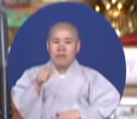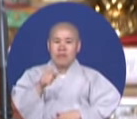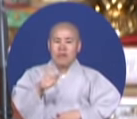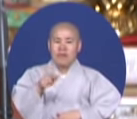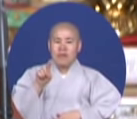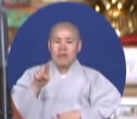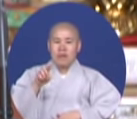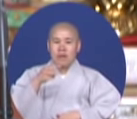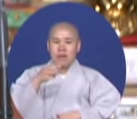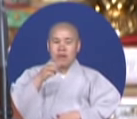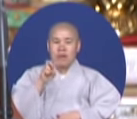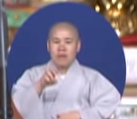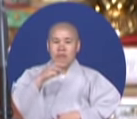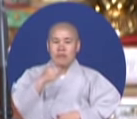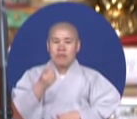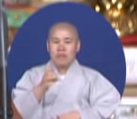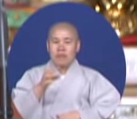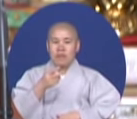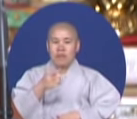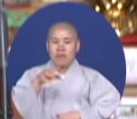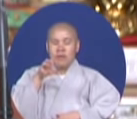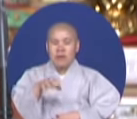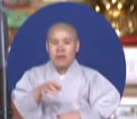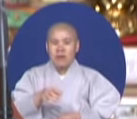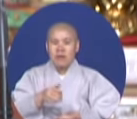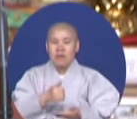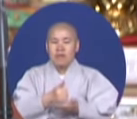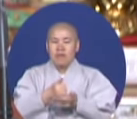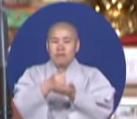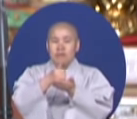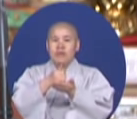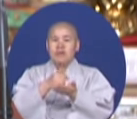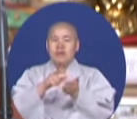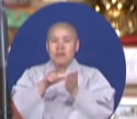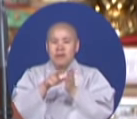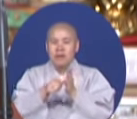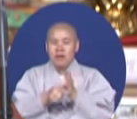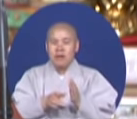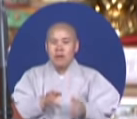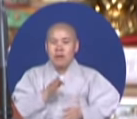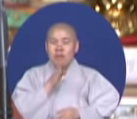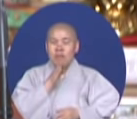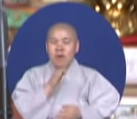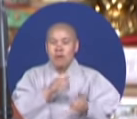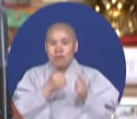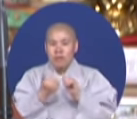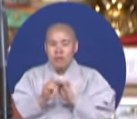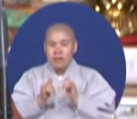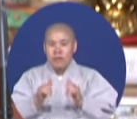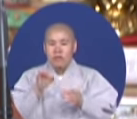봉안하는 순간에 그 영가는 바로 극락세계 지금 가신 거예요.